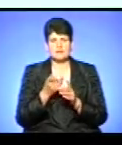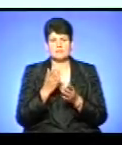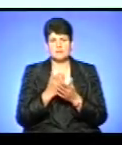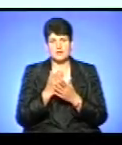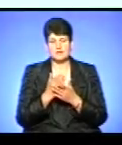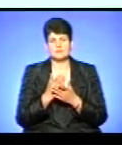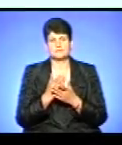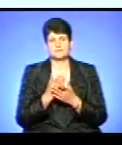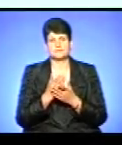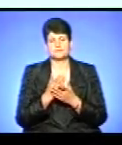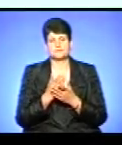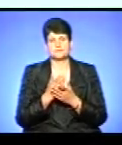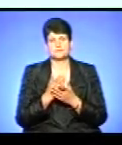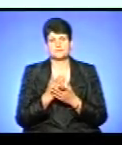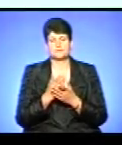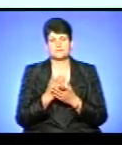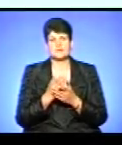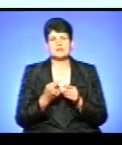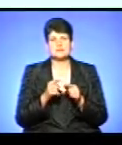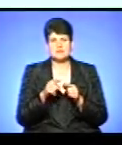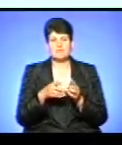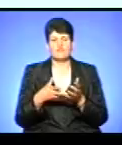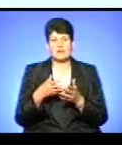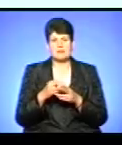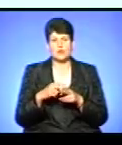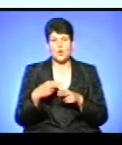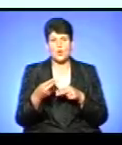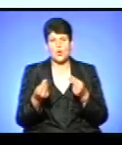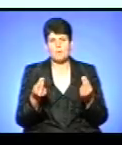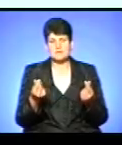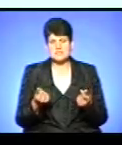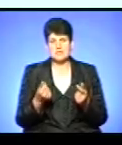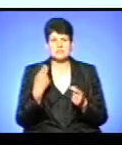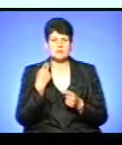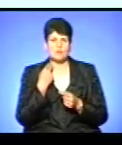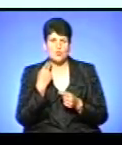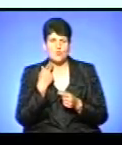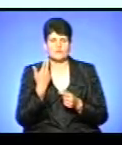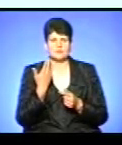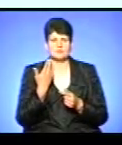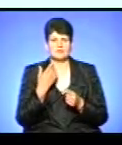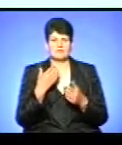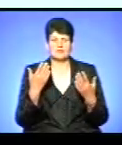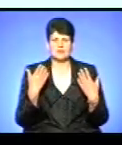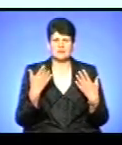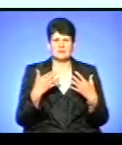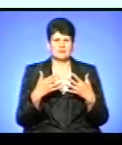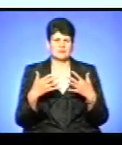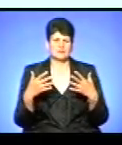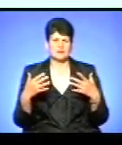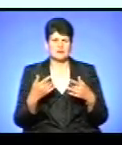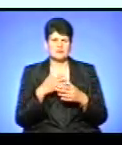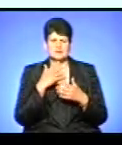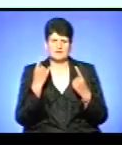собою саме якраз виплату компенсацій, заборгованості і вихідних, і так далі, і так далі. Тобто це